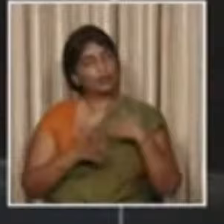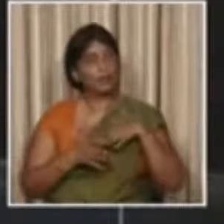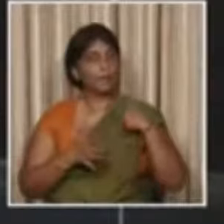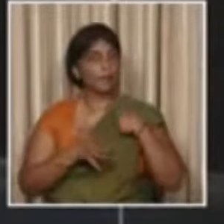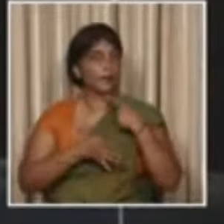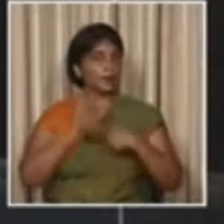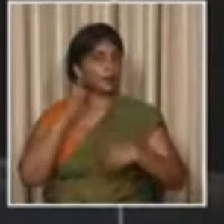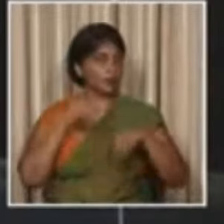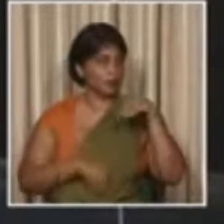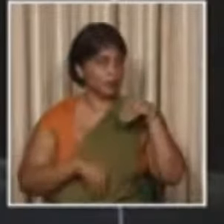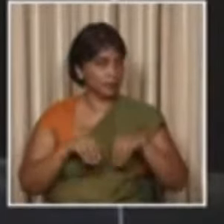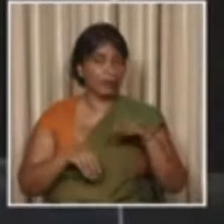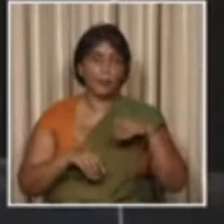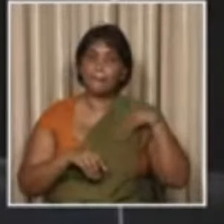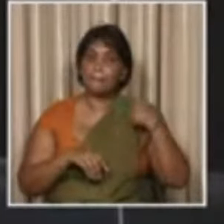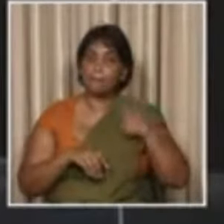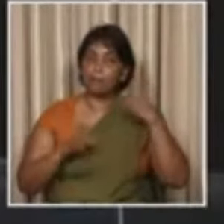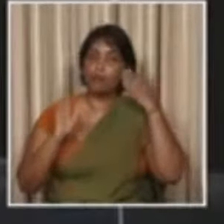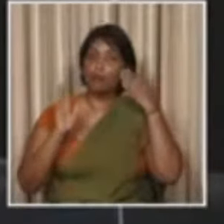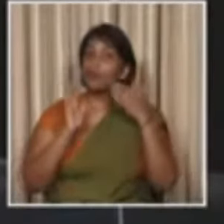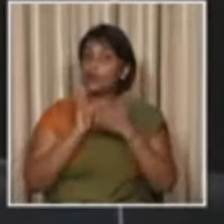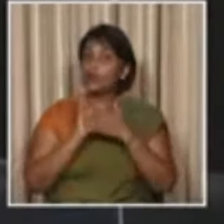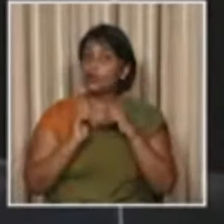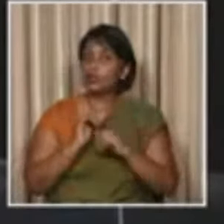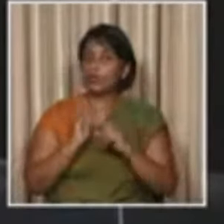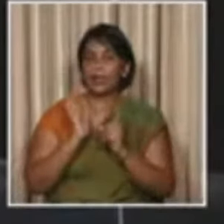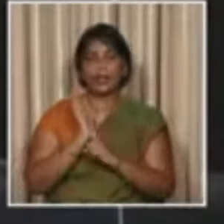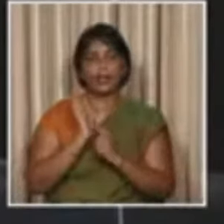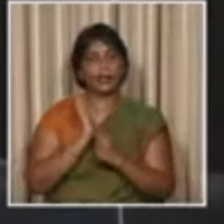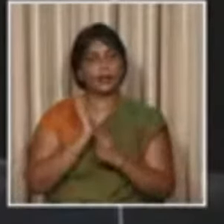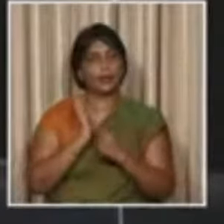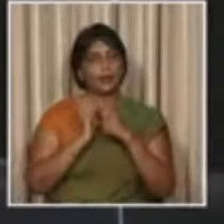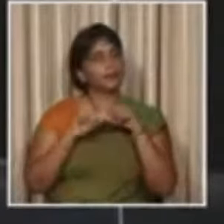මහමැතිවරණයක ප්‍රධාන සාධකයෝනේ LTT